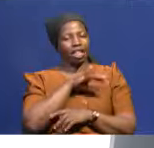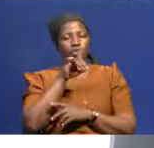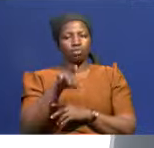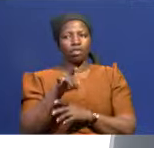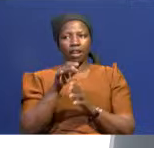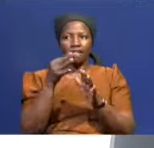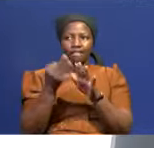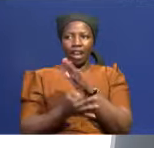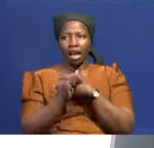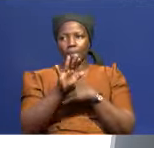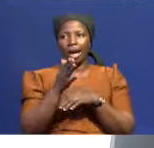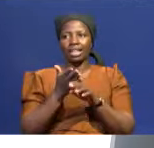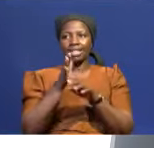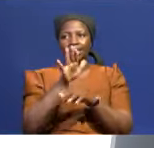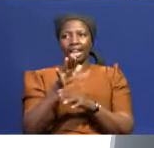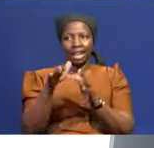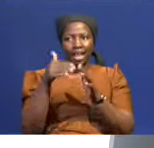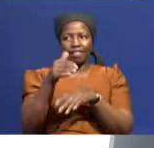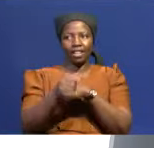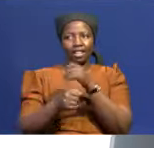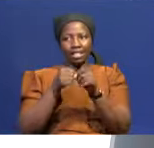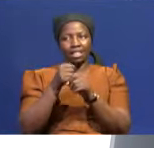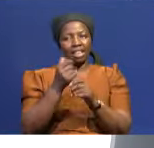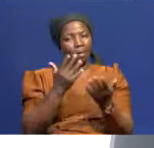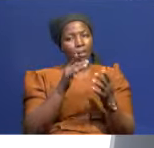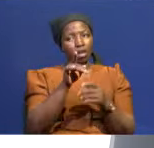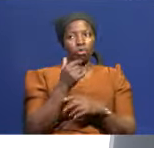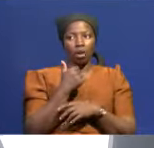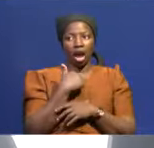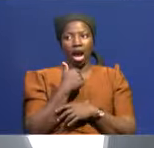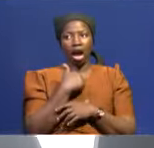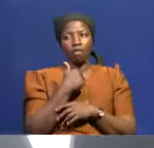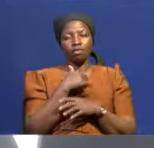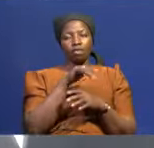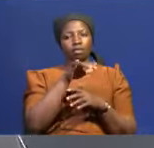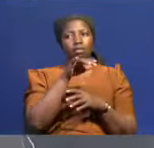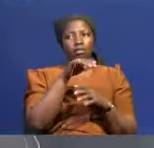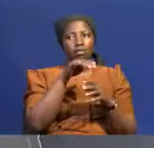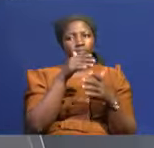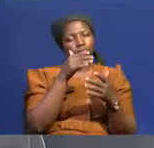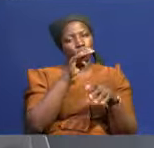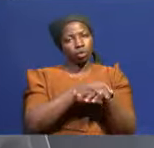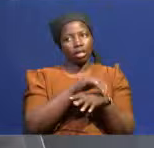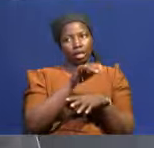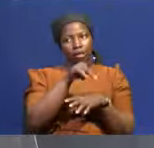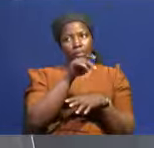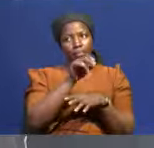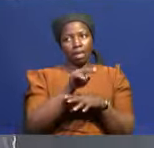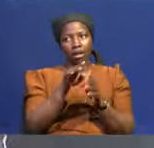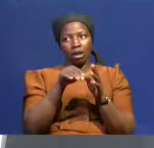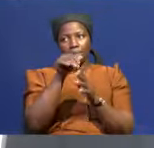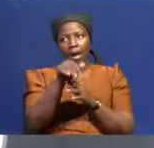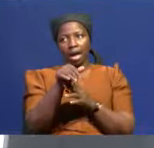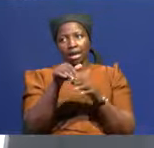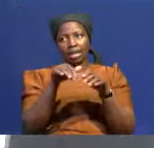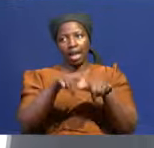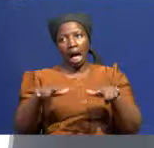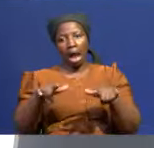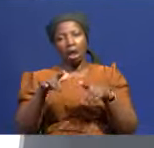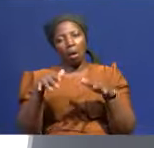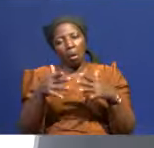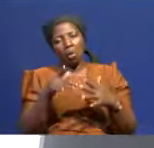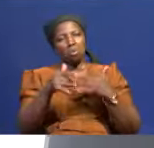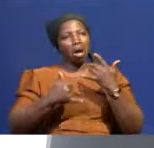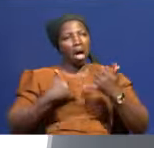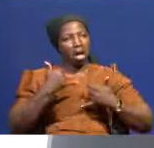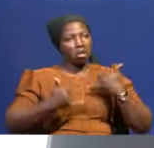returns kila mwaka. Labda ulichukua PIN, kwa unanunua shamba, ama ulichukua PIN umefurahia umefika 18